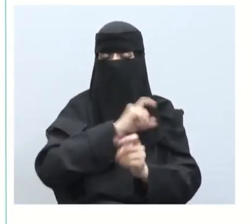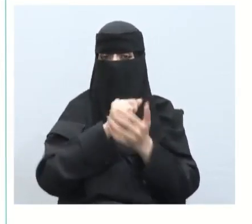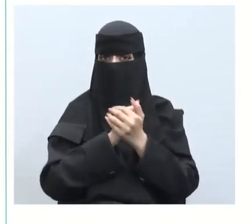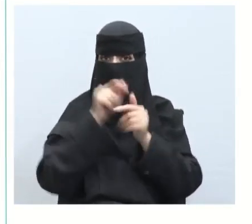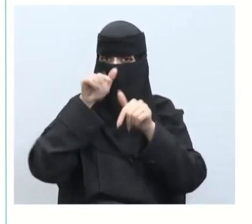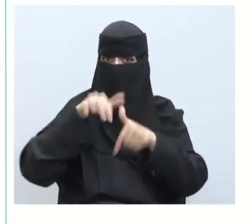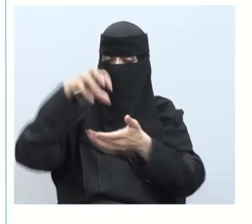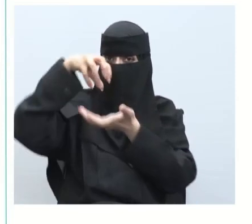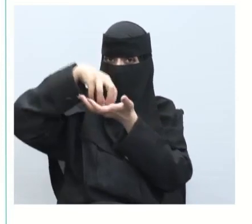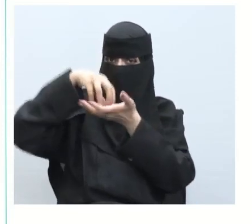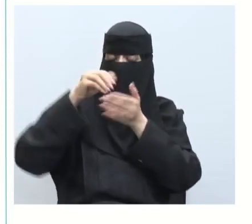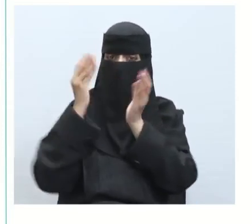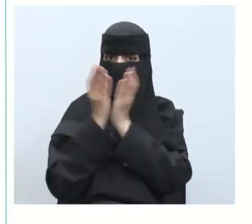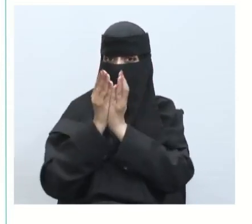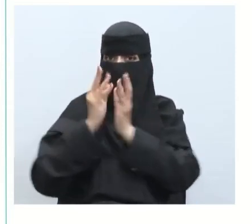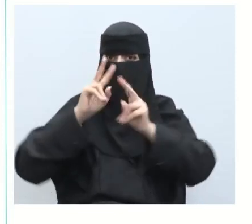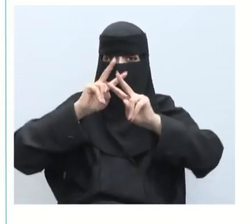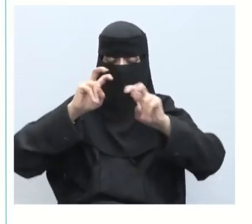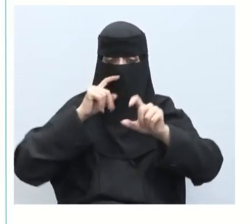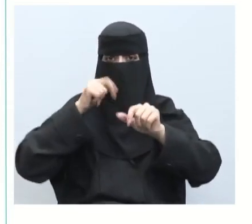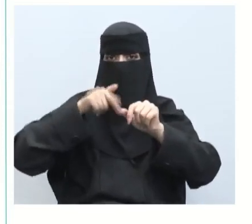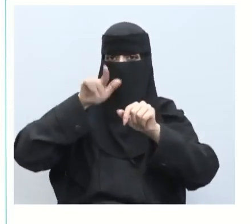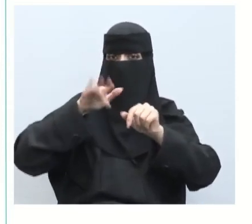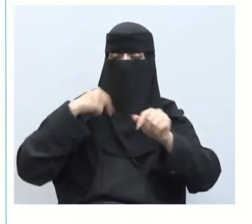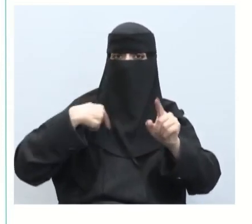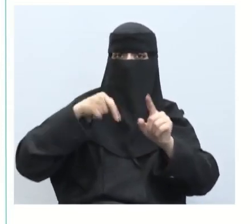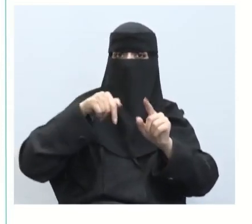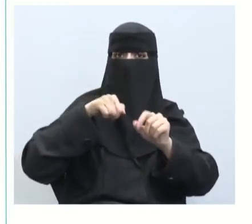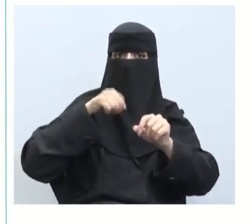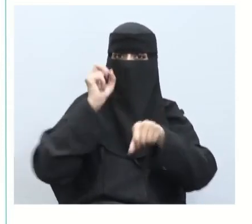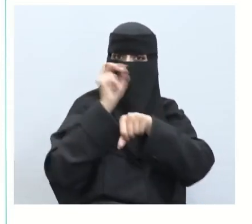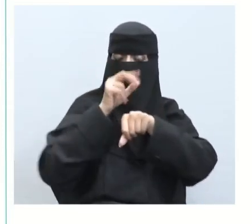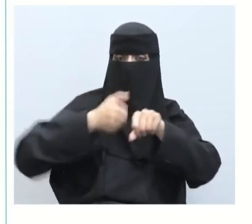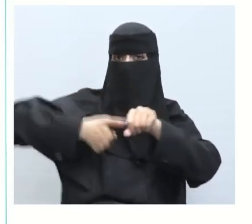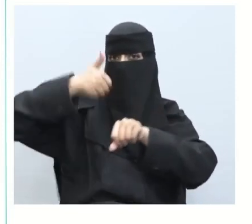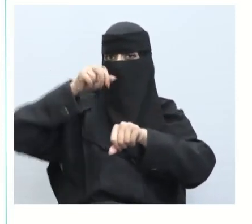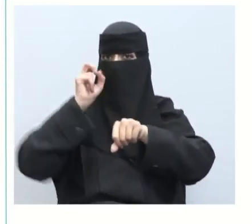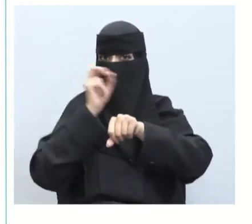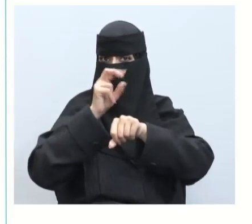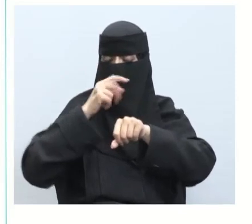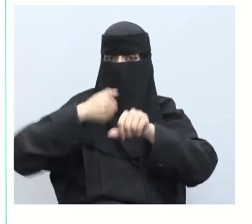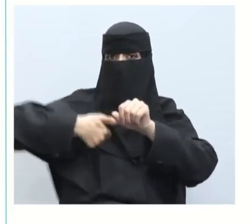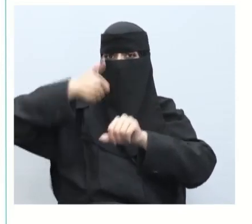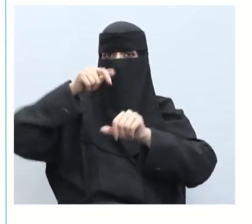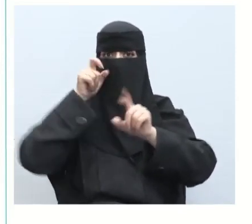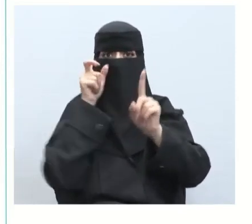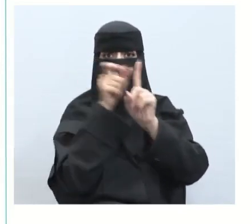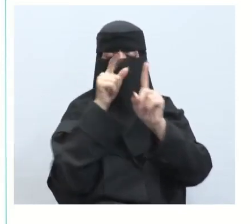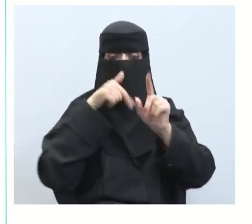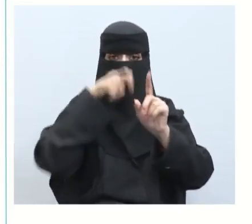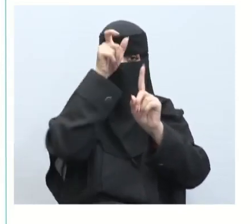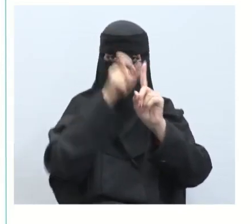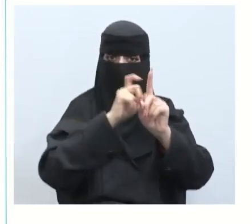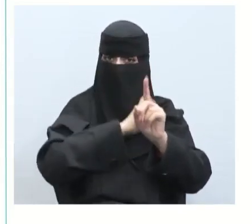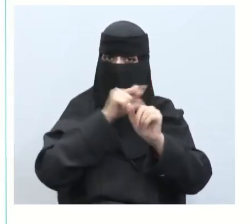مدرسه الكبرى ان تكون او يكون تعليمها افضل تعليم وافضل رعايه للطلاب